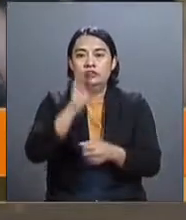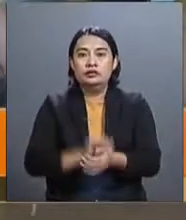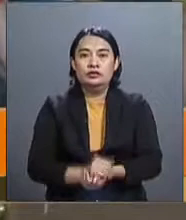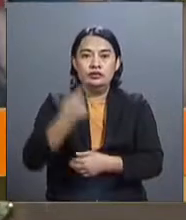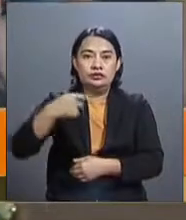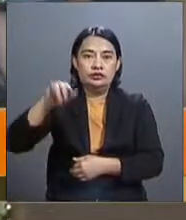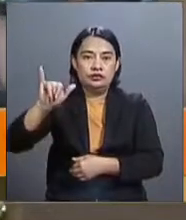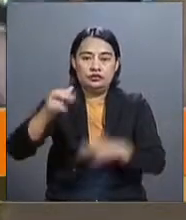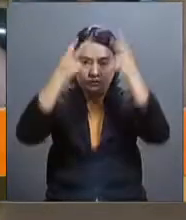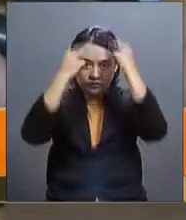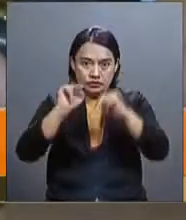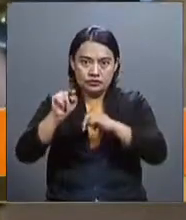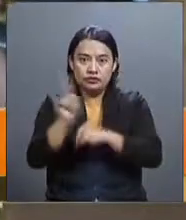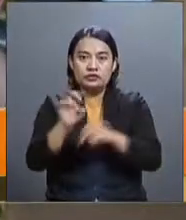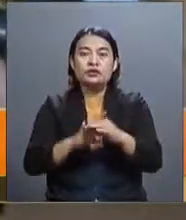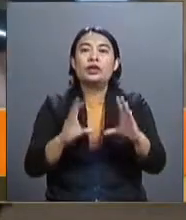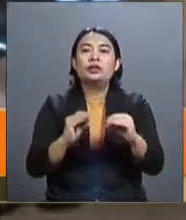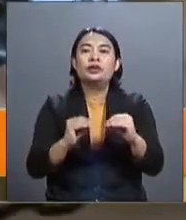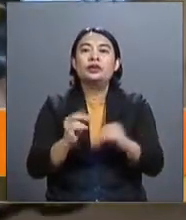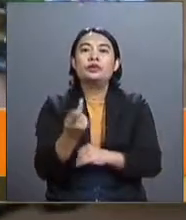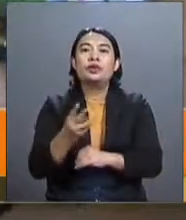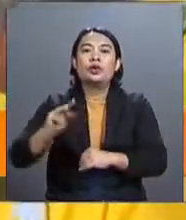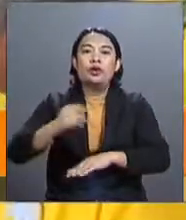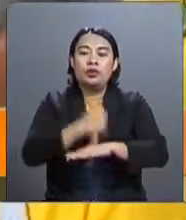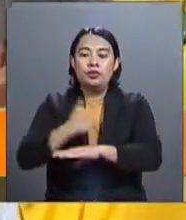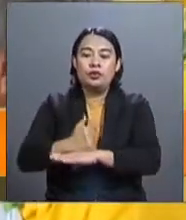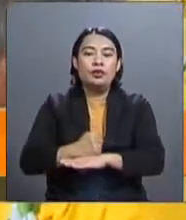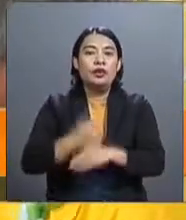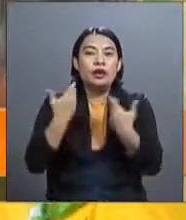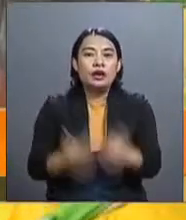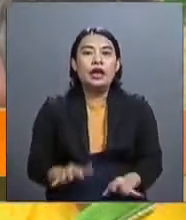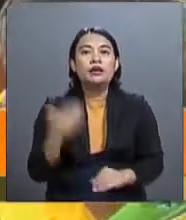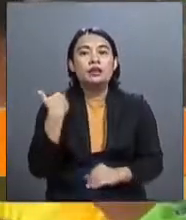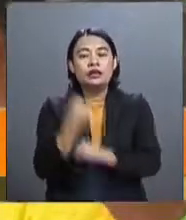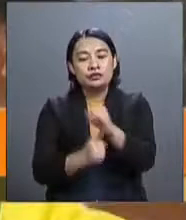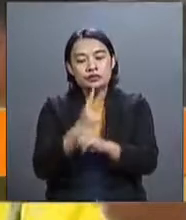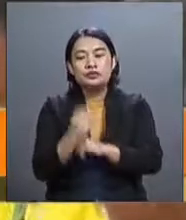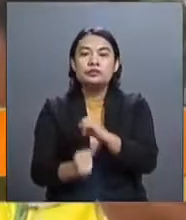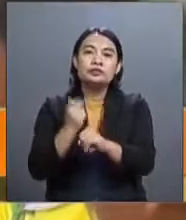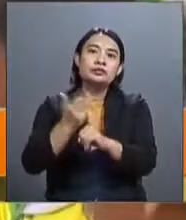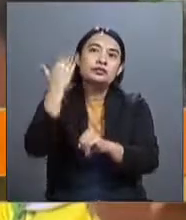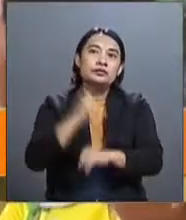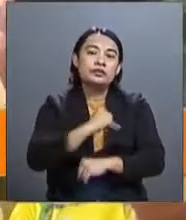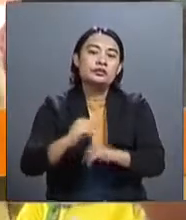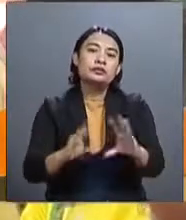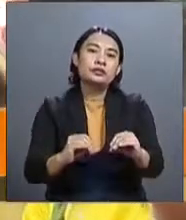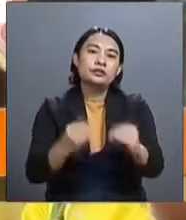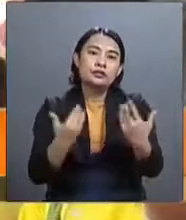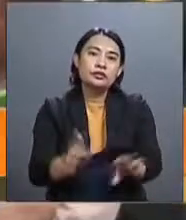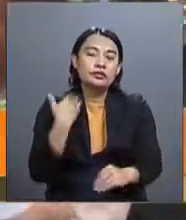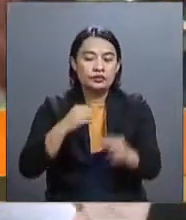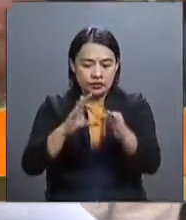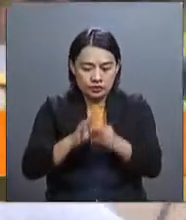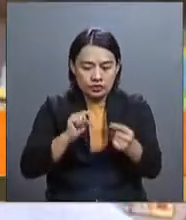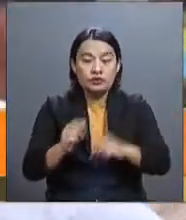ณะรัฐมนตรีลงพื้นที่ประชุมครม.สัญจรมาแล้วหลายครั้งในช่วง 2-3 ปีนี้แต่กลับถูกนำมาเป็นประเด็นทางการเมืองในช่